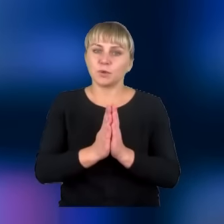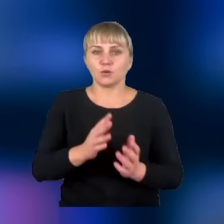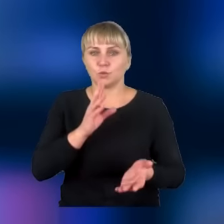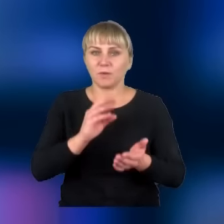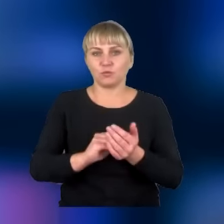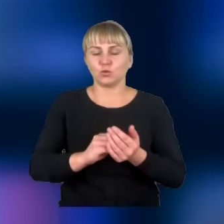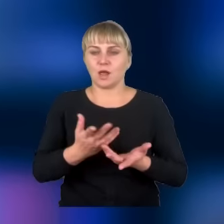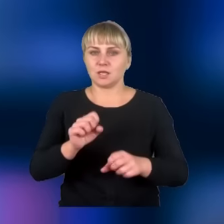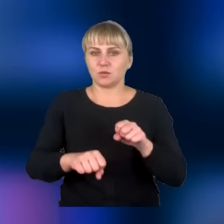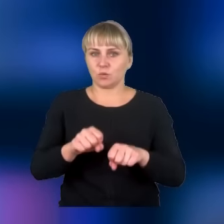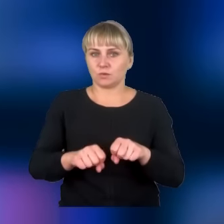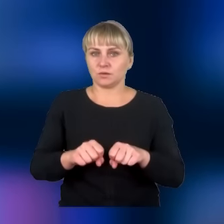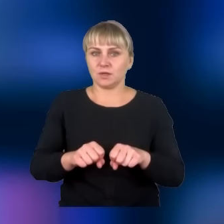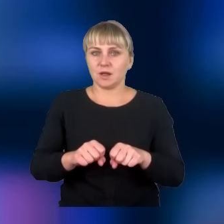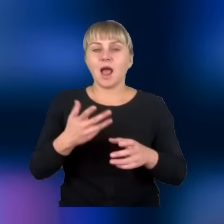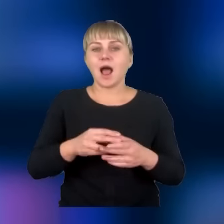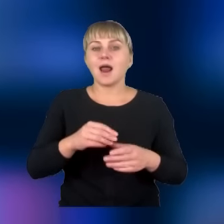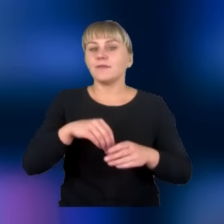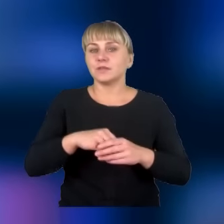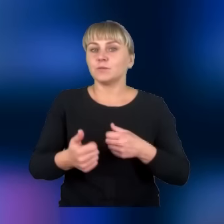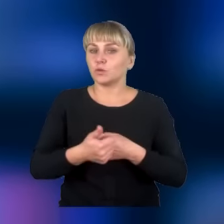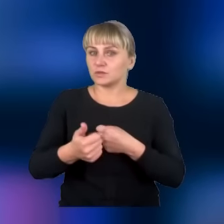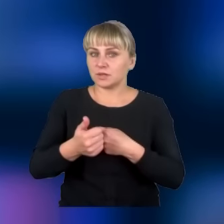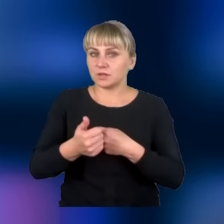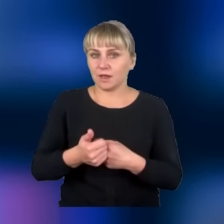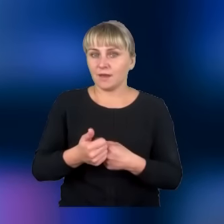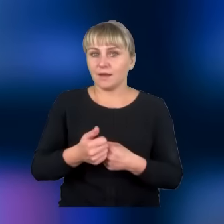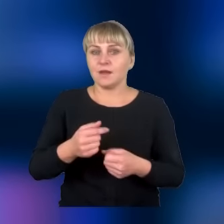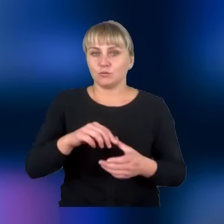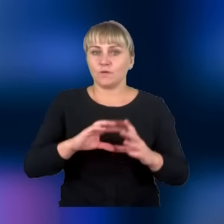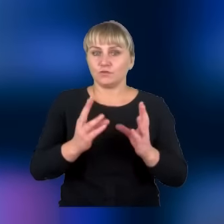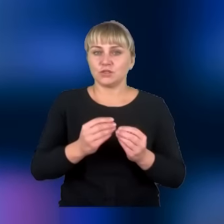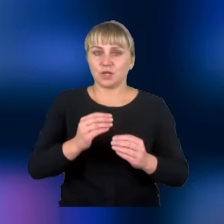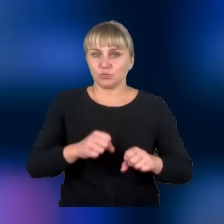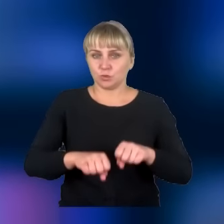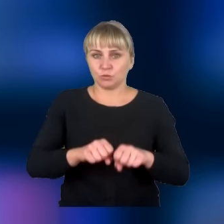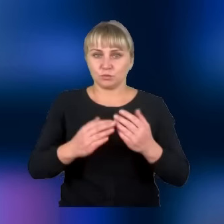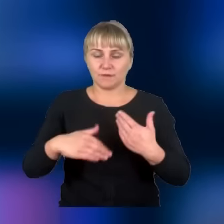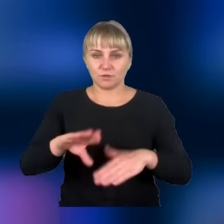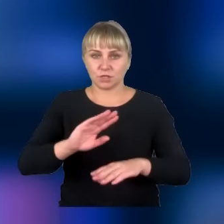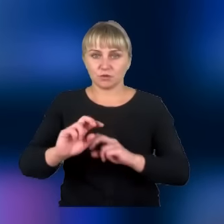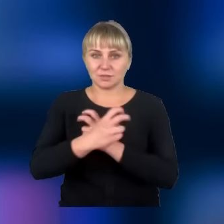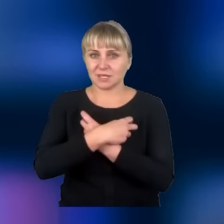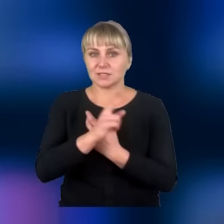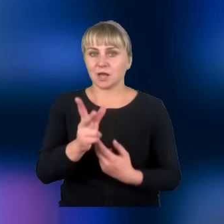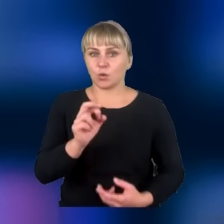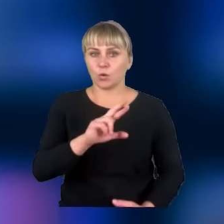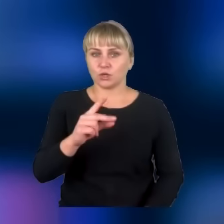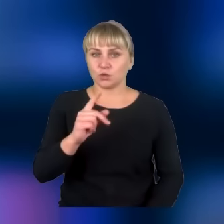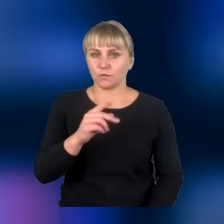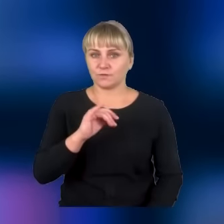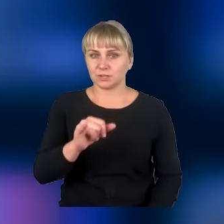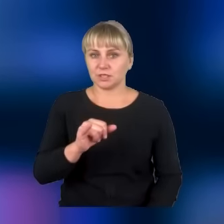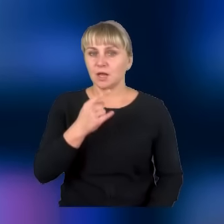sądowego. Jednak w uzasadnieniu wyroku Izby Odpowiedzialności Zawodowej Sądu Najwyższego sędzia Zbigniew Korzeniowski wskazał, że sędzią